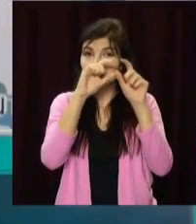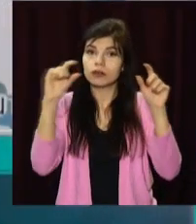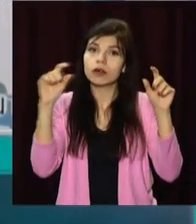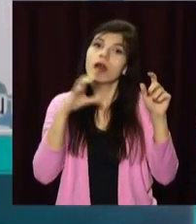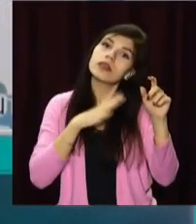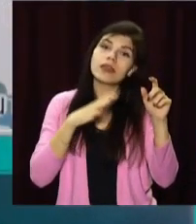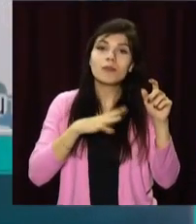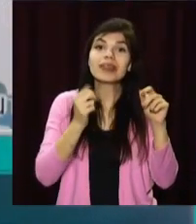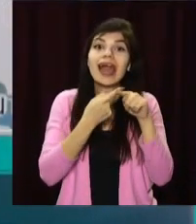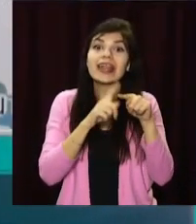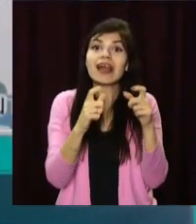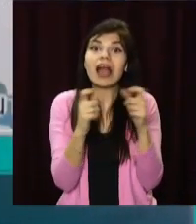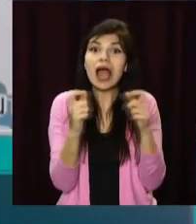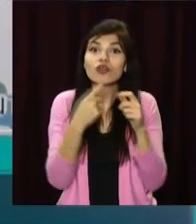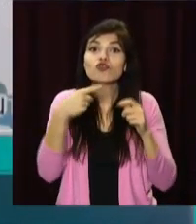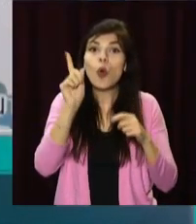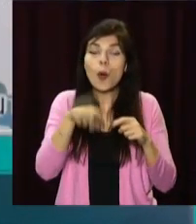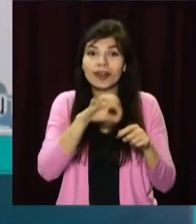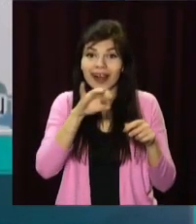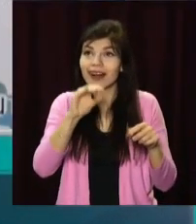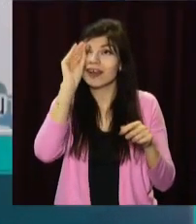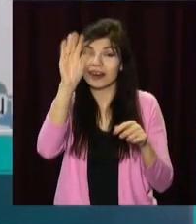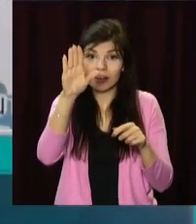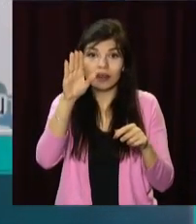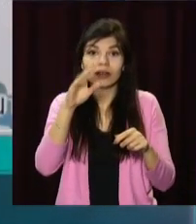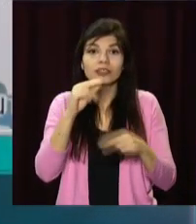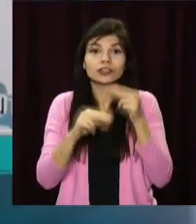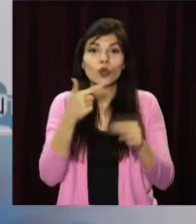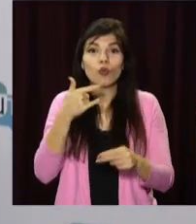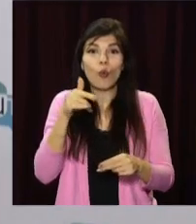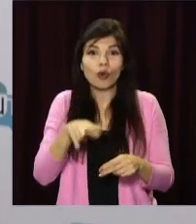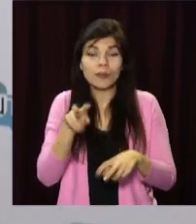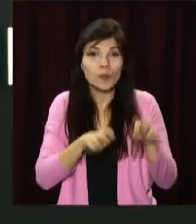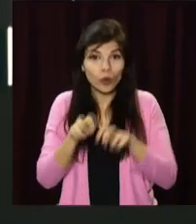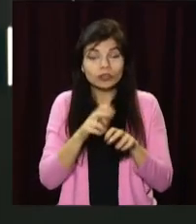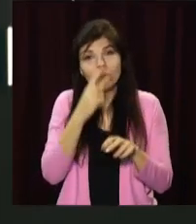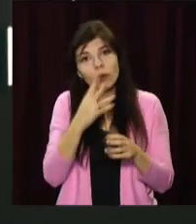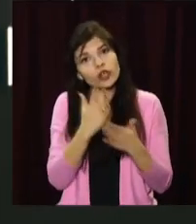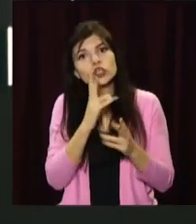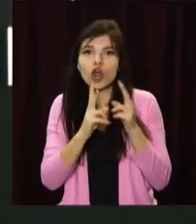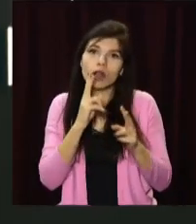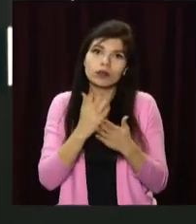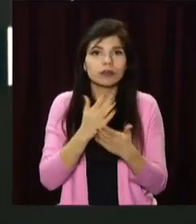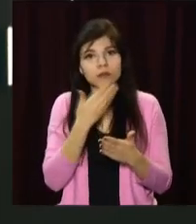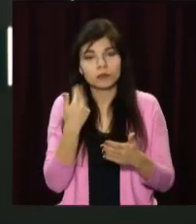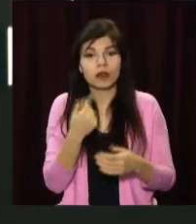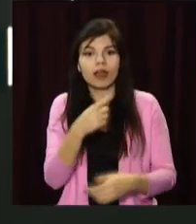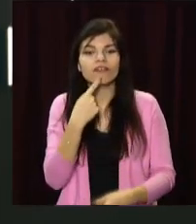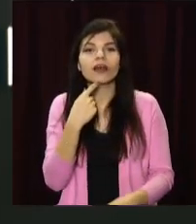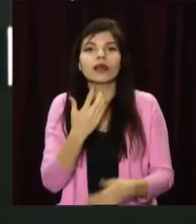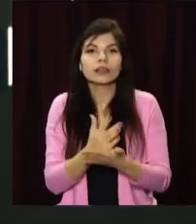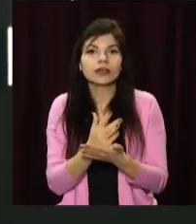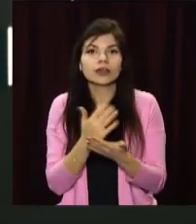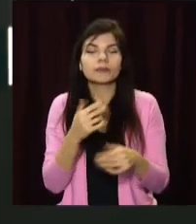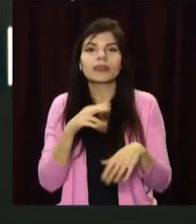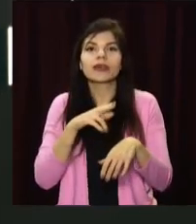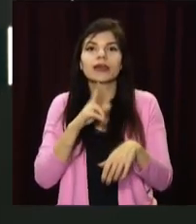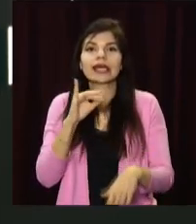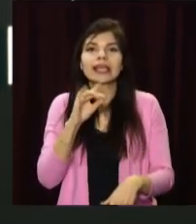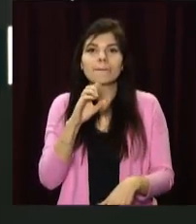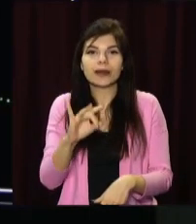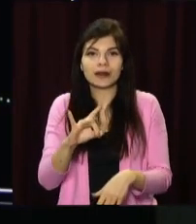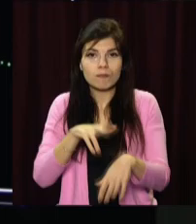переводить деньги, вбить в поисковике в інтернеті, перевірити, не було ли жалоб на цю карту. У 2020 році до кіберполіції